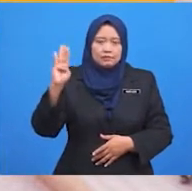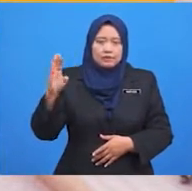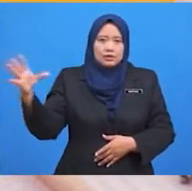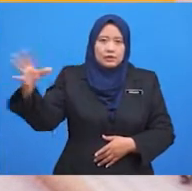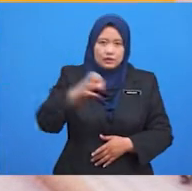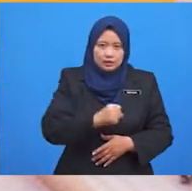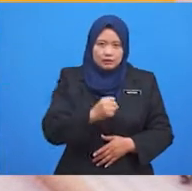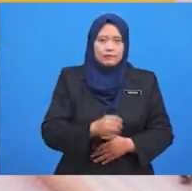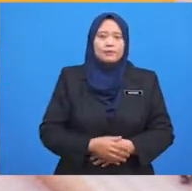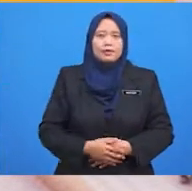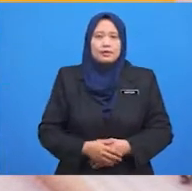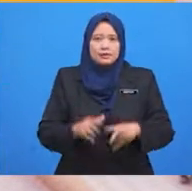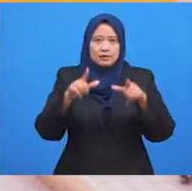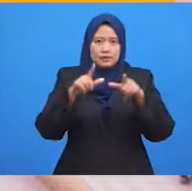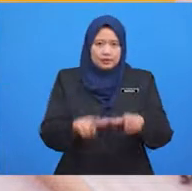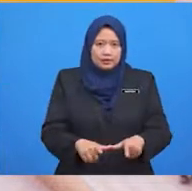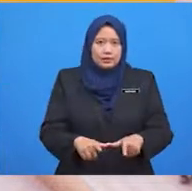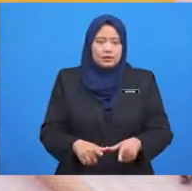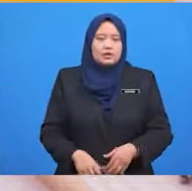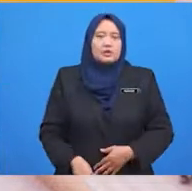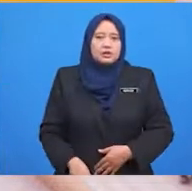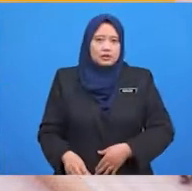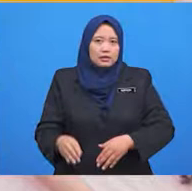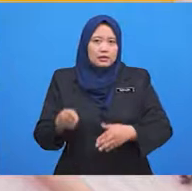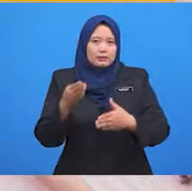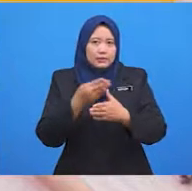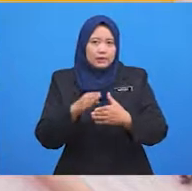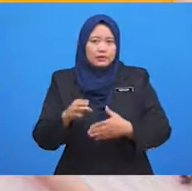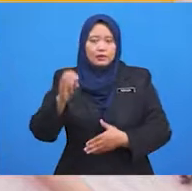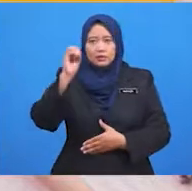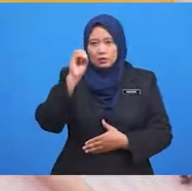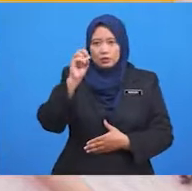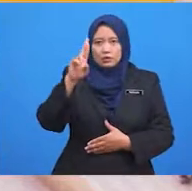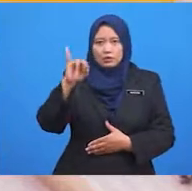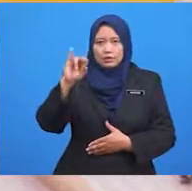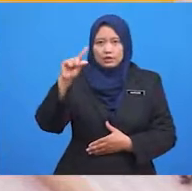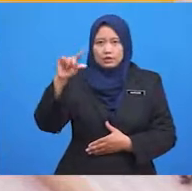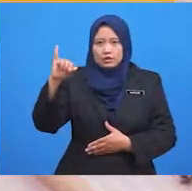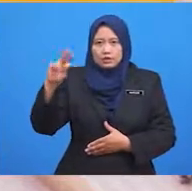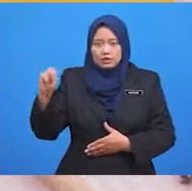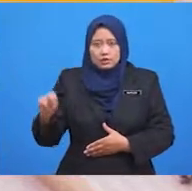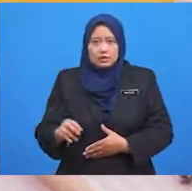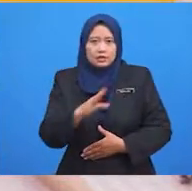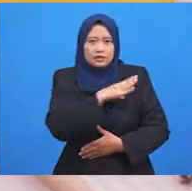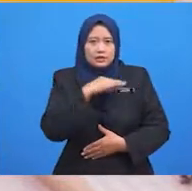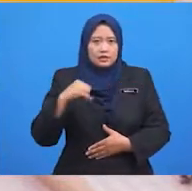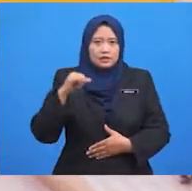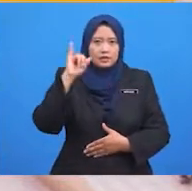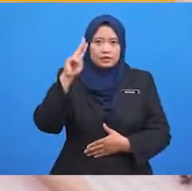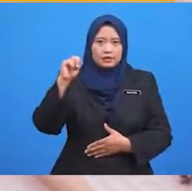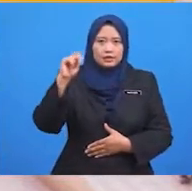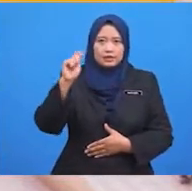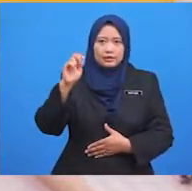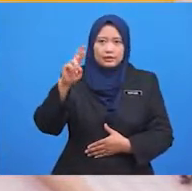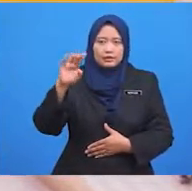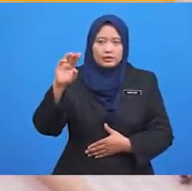diletakkan di bahagian origin otot dan satu lagi di bahagian intersection otot dengan tekanan ringan sambil menaikkan